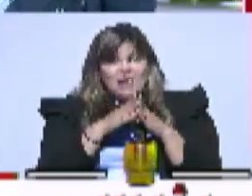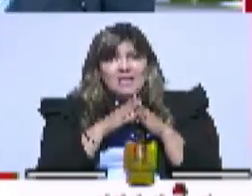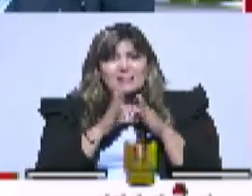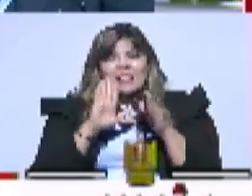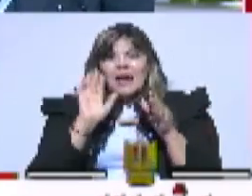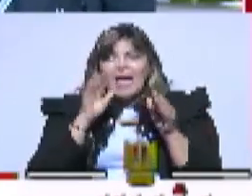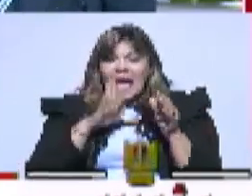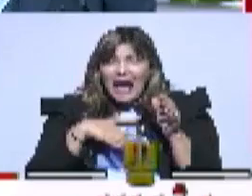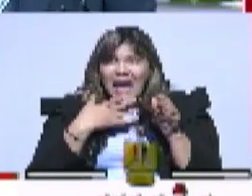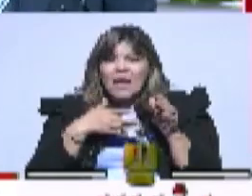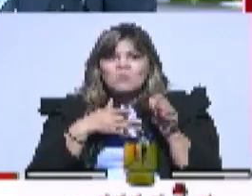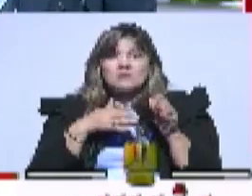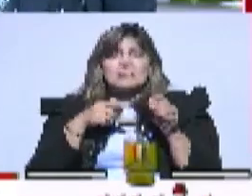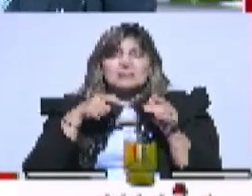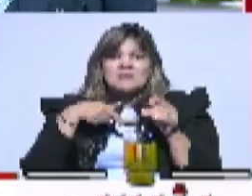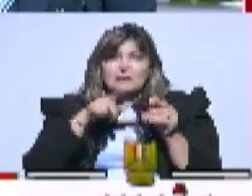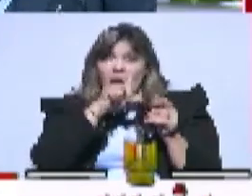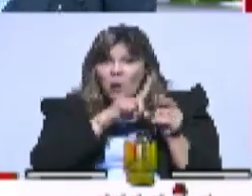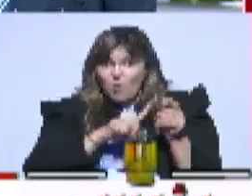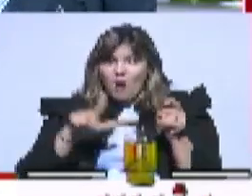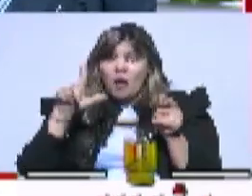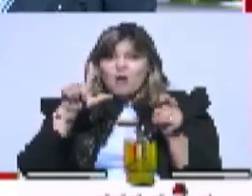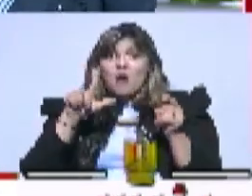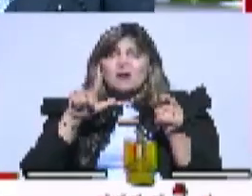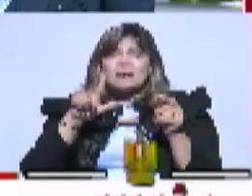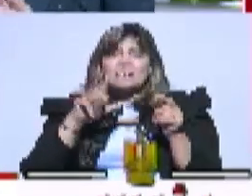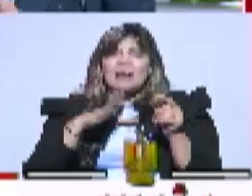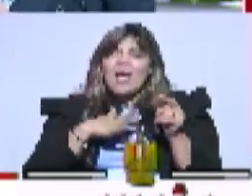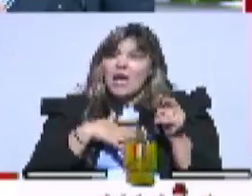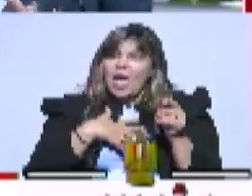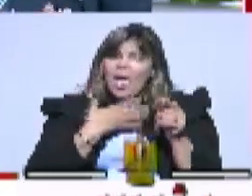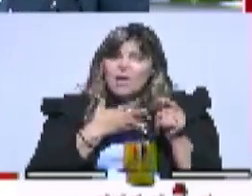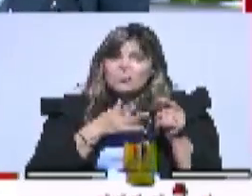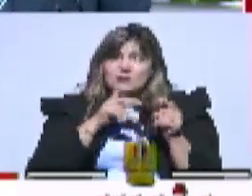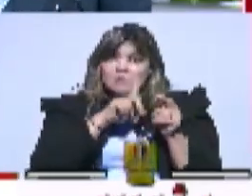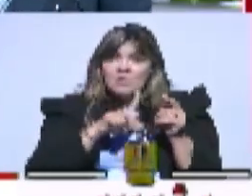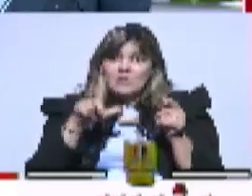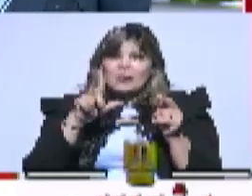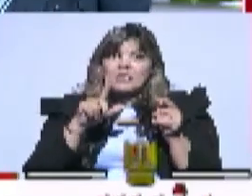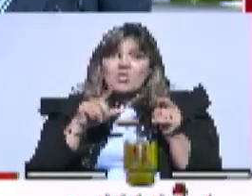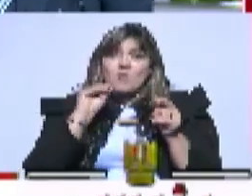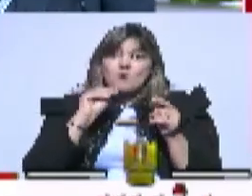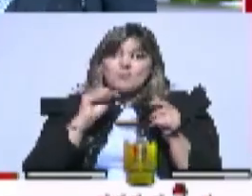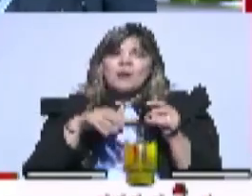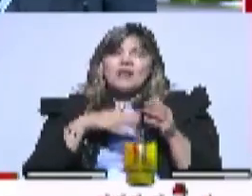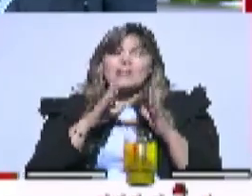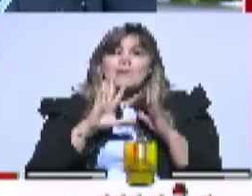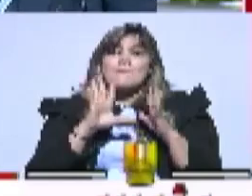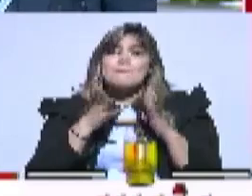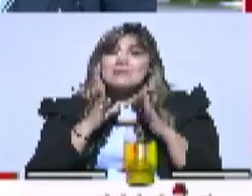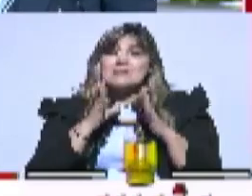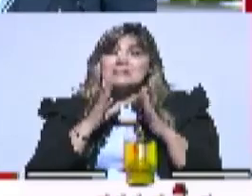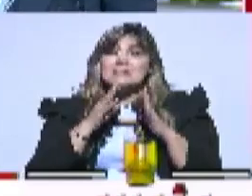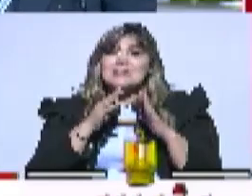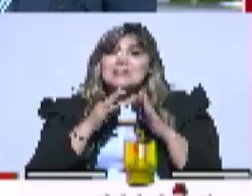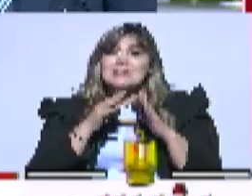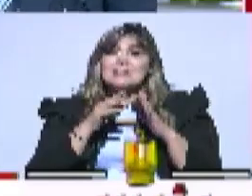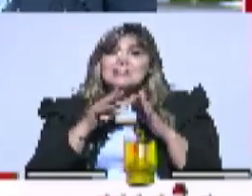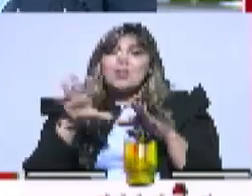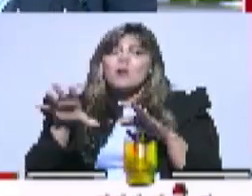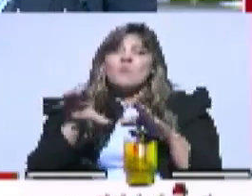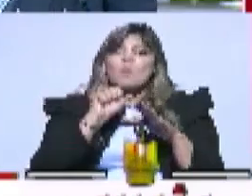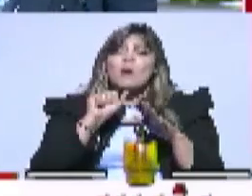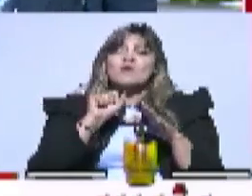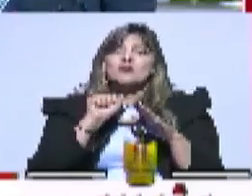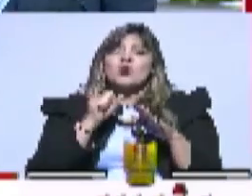عنده نية او غاوي او ناوي يترشح قلنا عليه مرشح، لكن المرشح